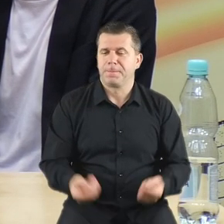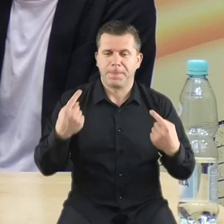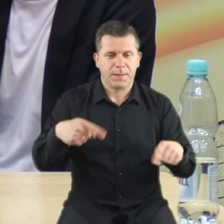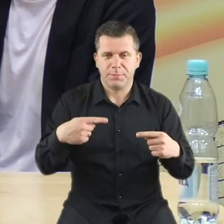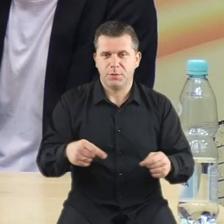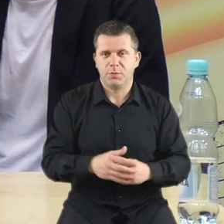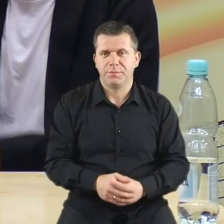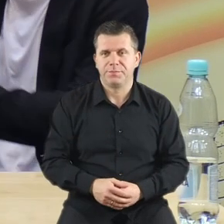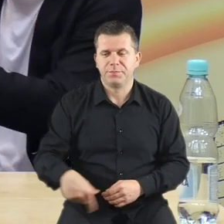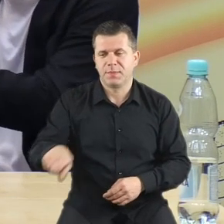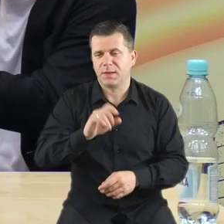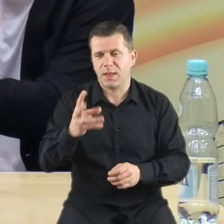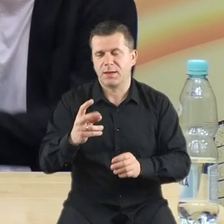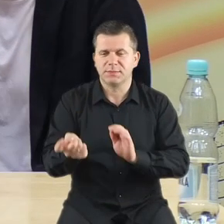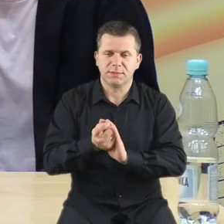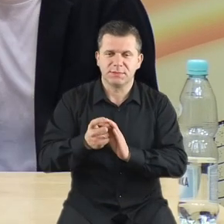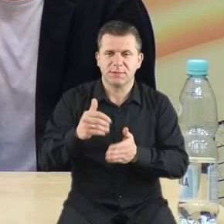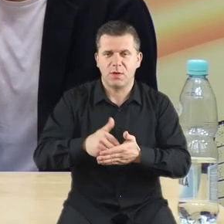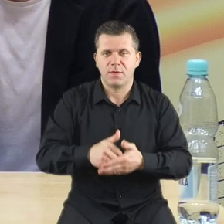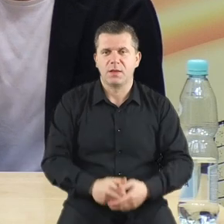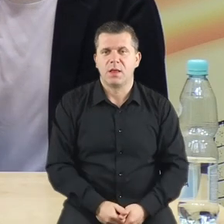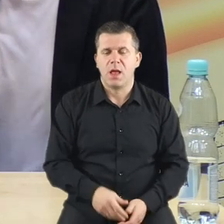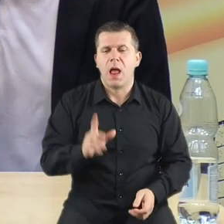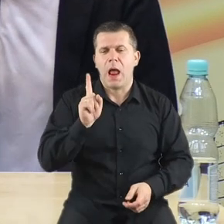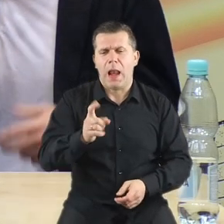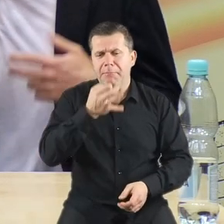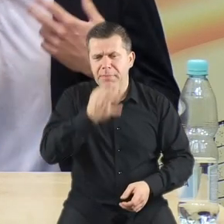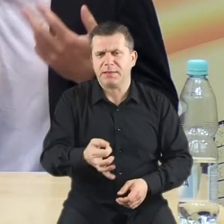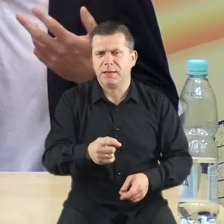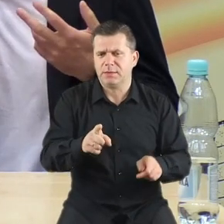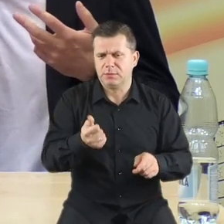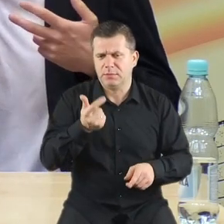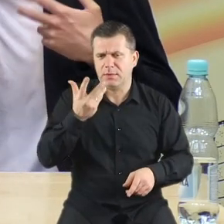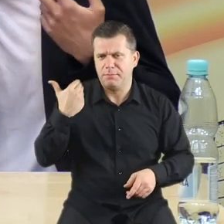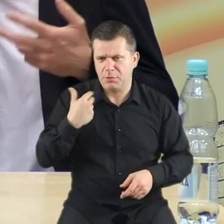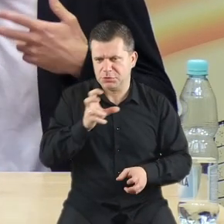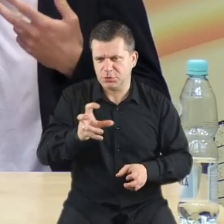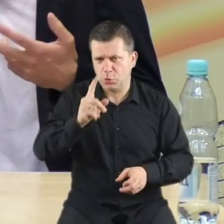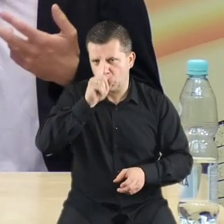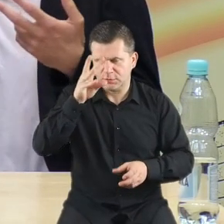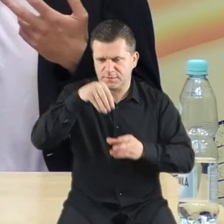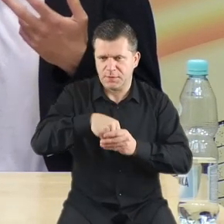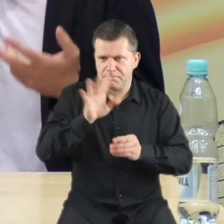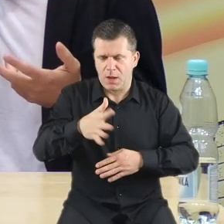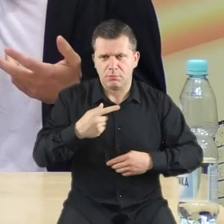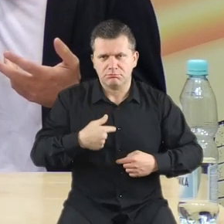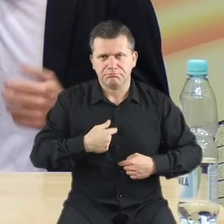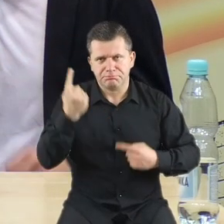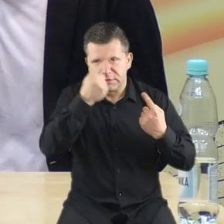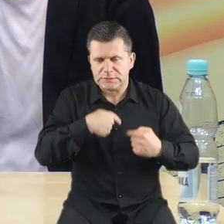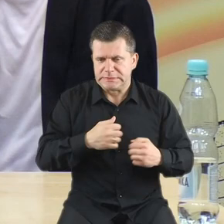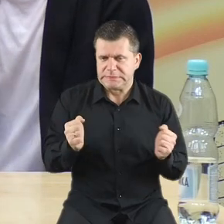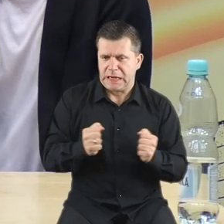takimi reakcjami. Natomiast już któryś raz spotykam się z tym pytaniem, czy gdzieś to w ludziach jest ten strach, że coś takiego może być.